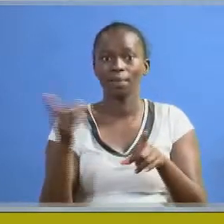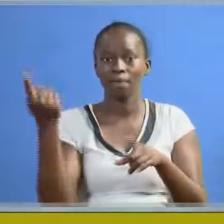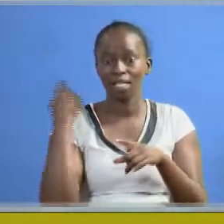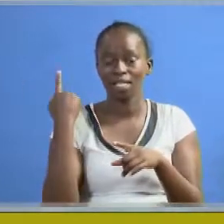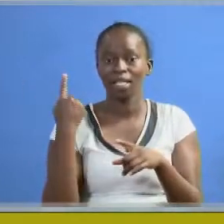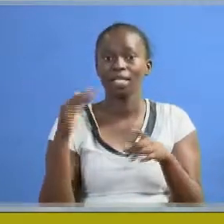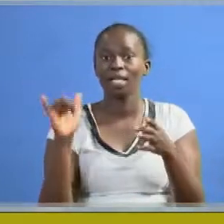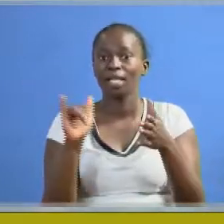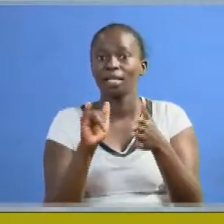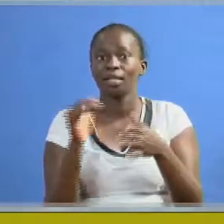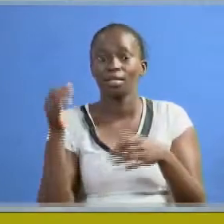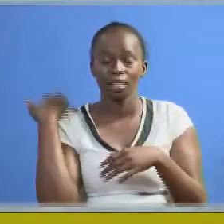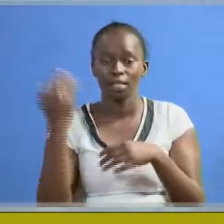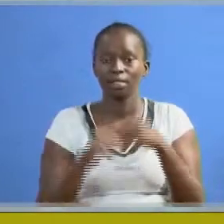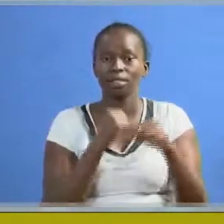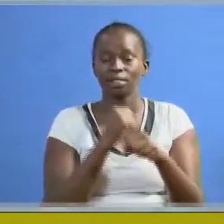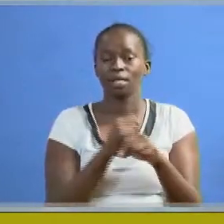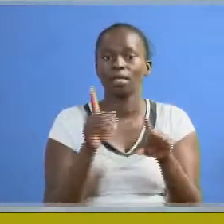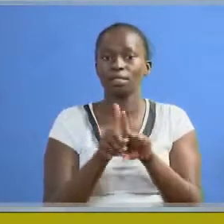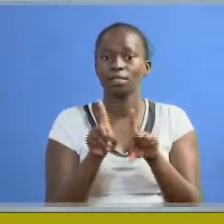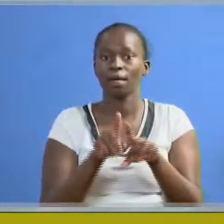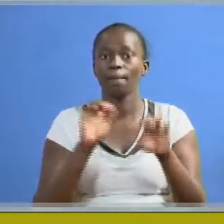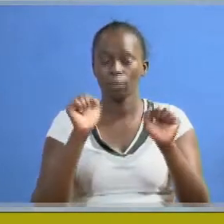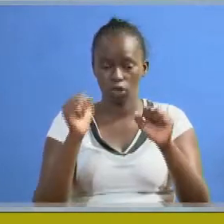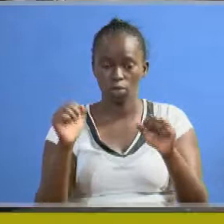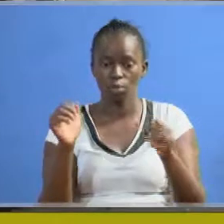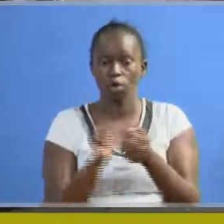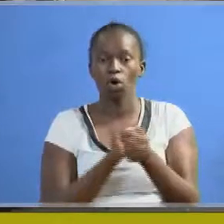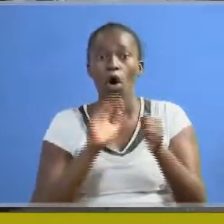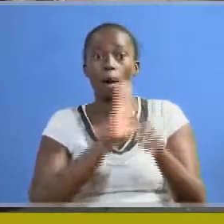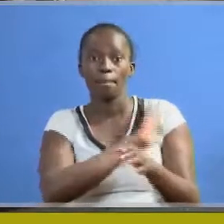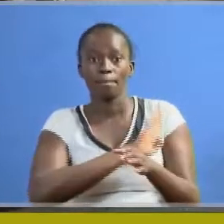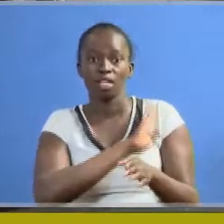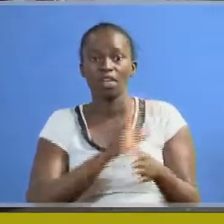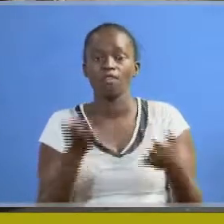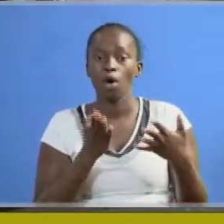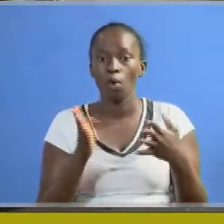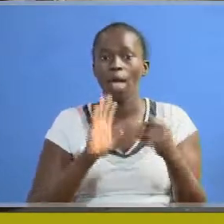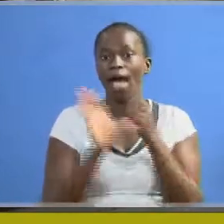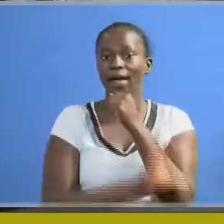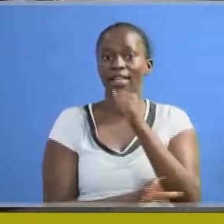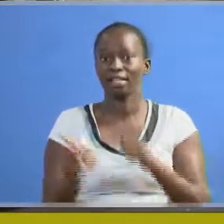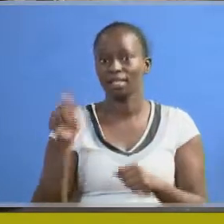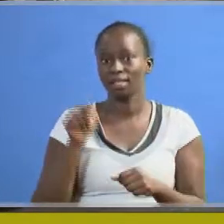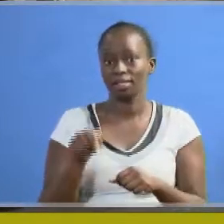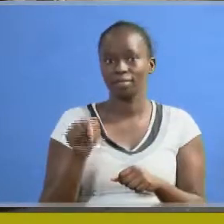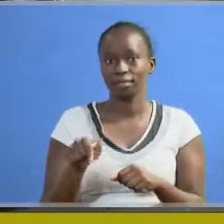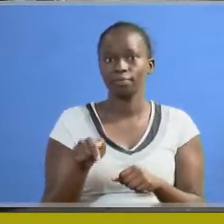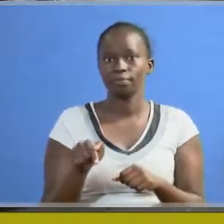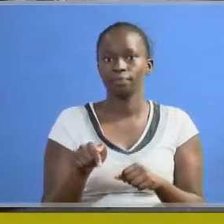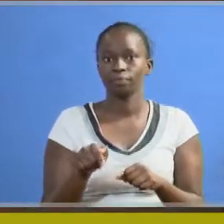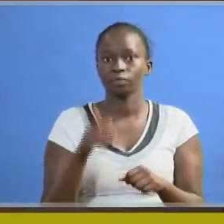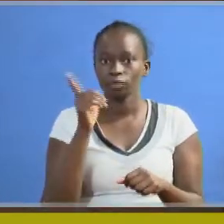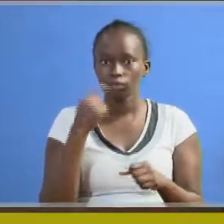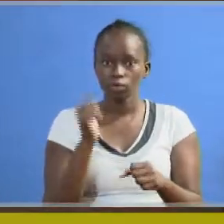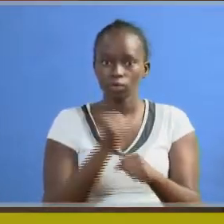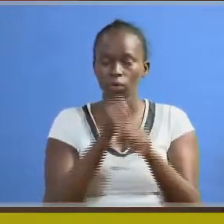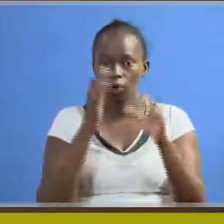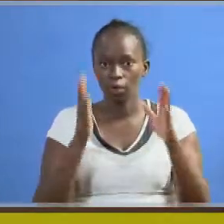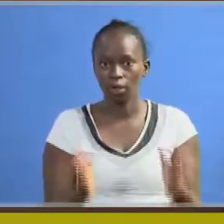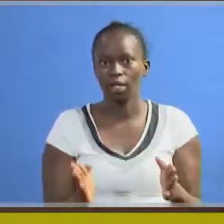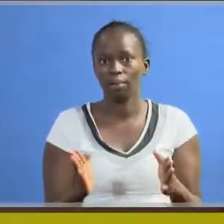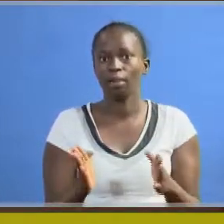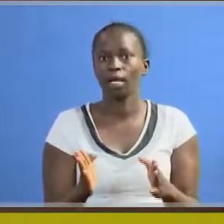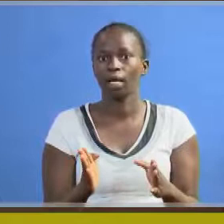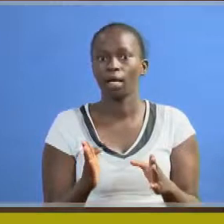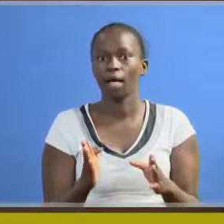kupanga na kutenga vituo vya kurekebisha tabia katika miji tofauti humu nchini. Kulingana na waziri wa leba Ukuru ya Tani, hesabu